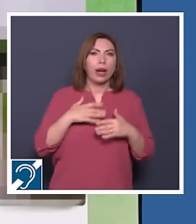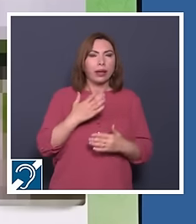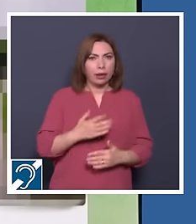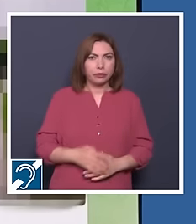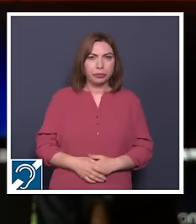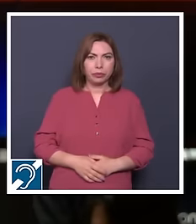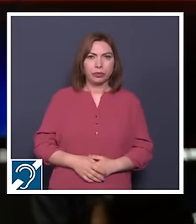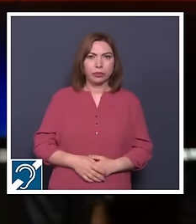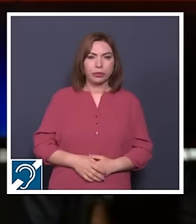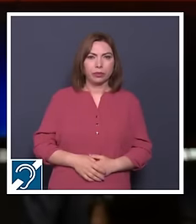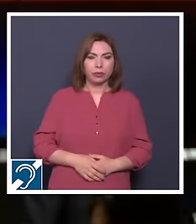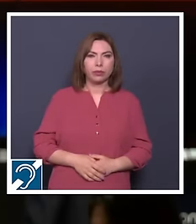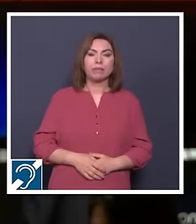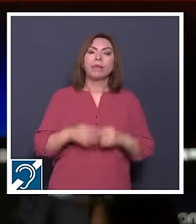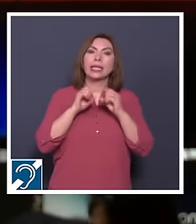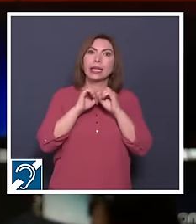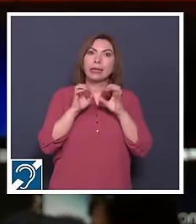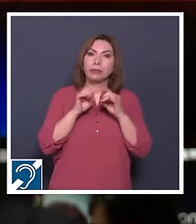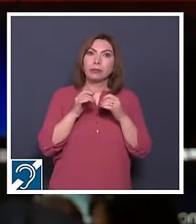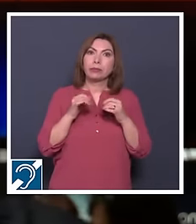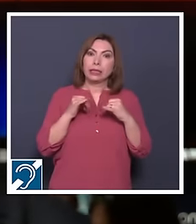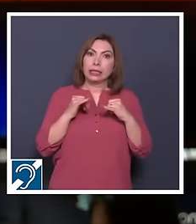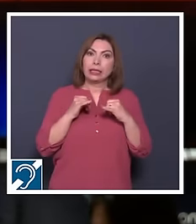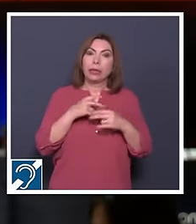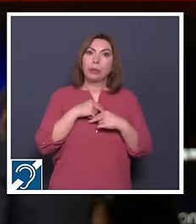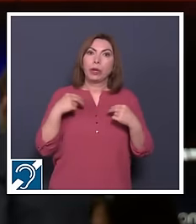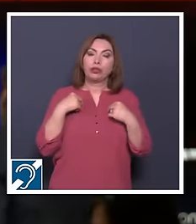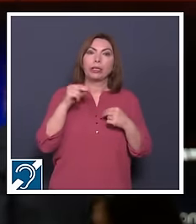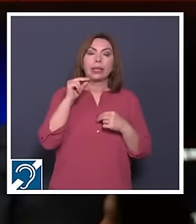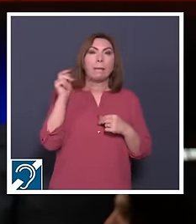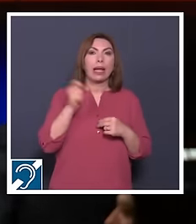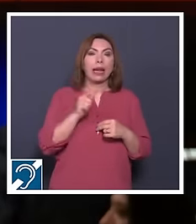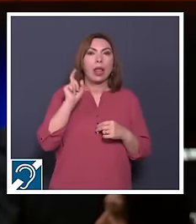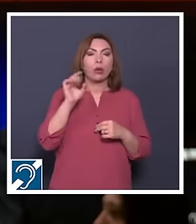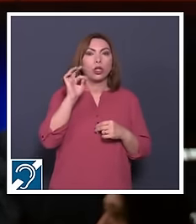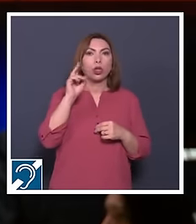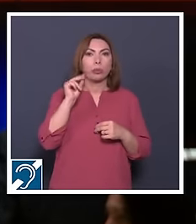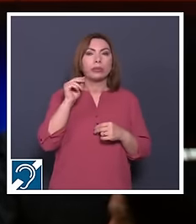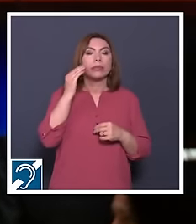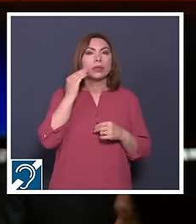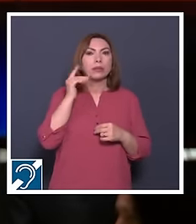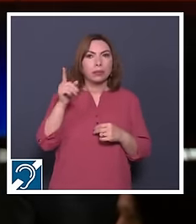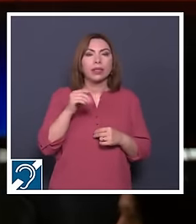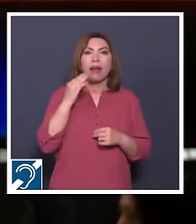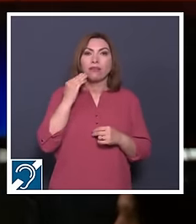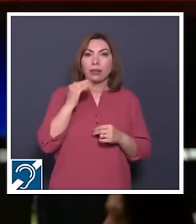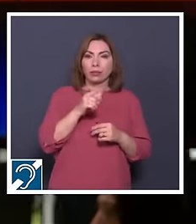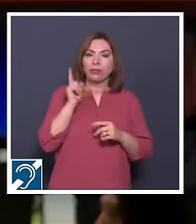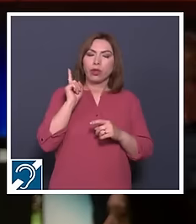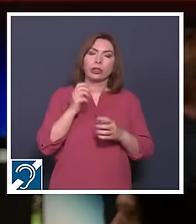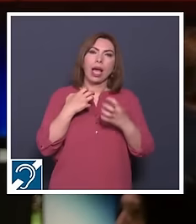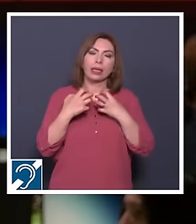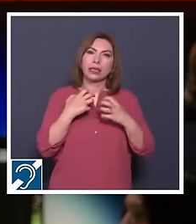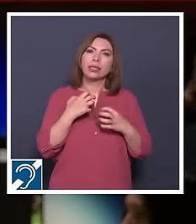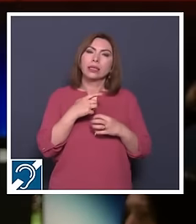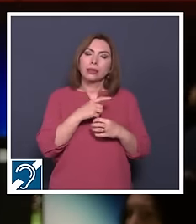Zelensky. Detalii picante în procesul penal al lui Donald Trump de la New York. Stormy Daniels, fostă actriță de